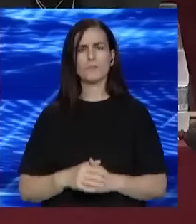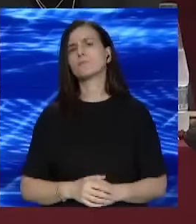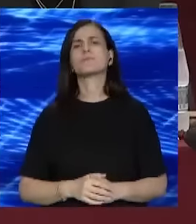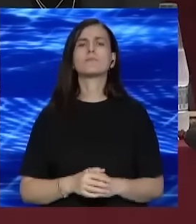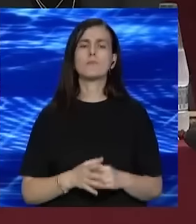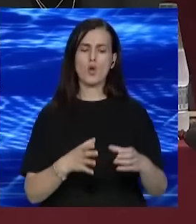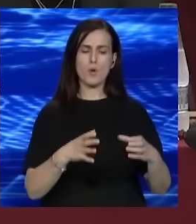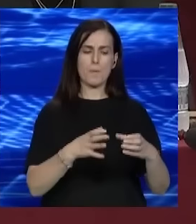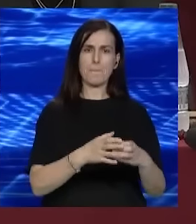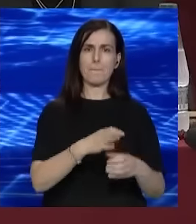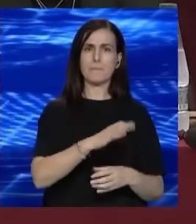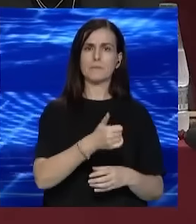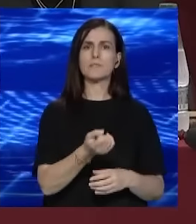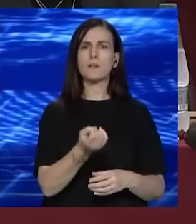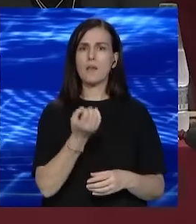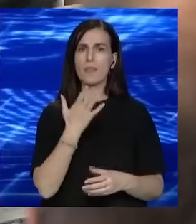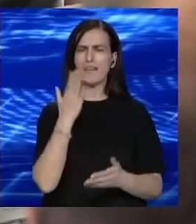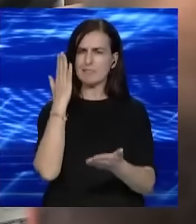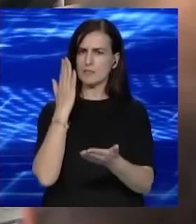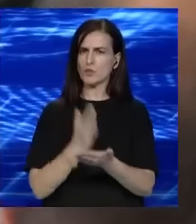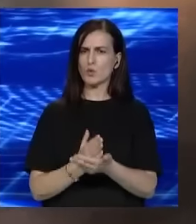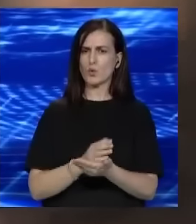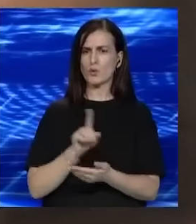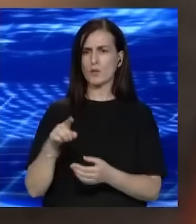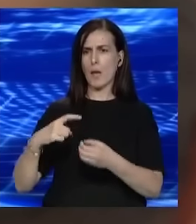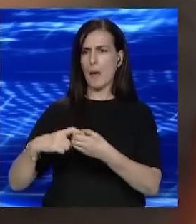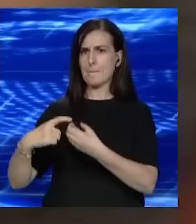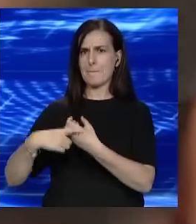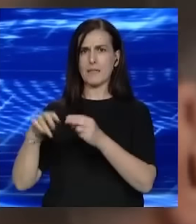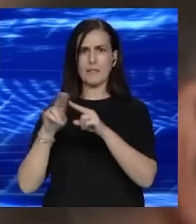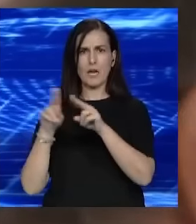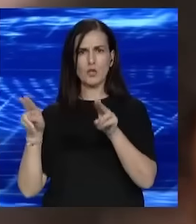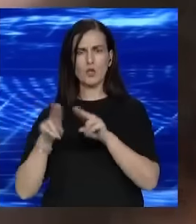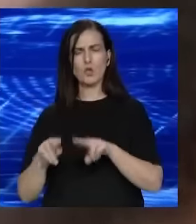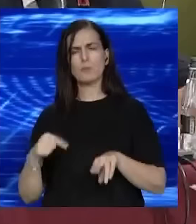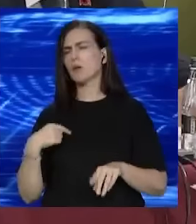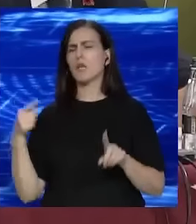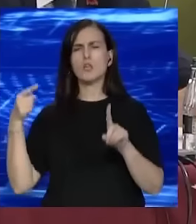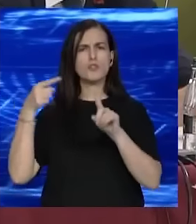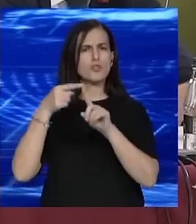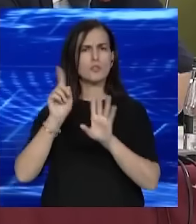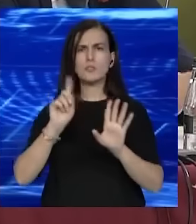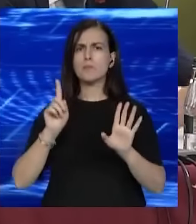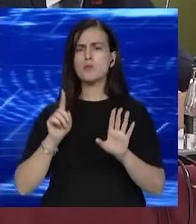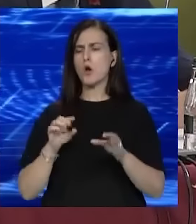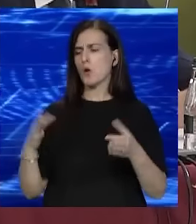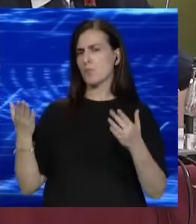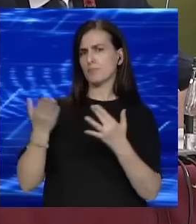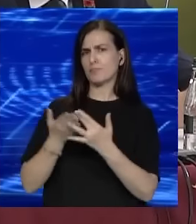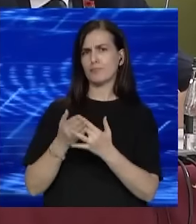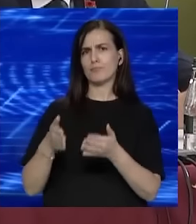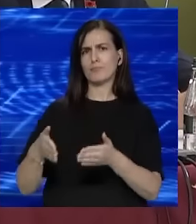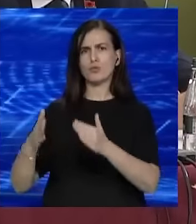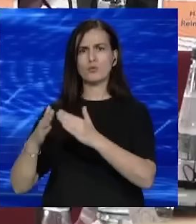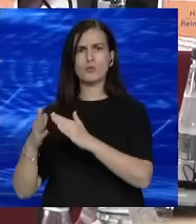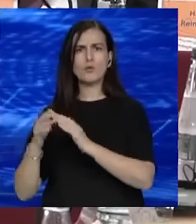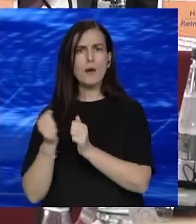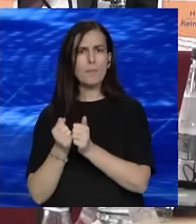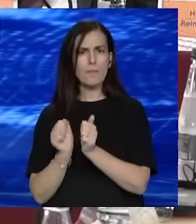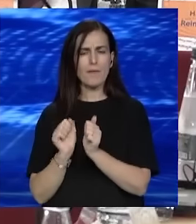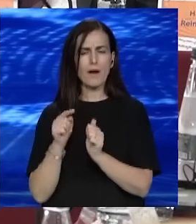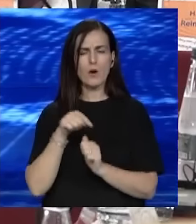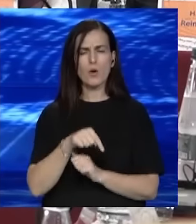Majoranca ka garantuar partnerët se Komisioni Antikorrupsioni ngritur në parlament nuk ka për qëllim të prek punën e institucioneve të pavarura. Në emër të shumicës, kryetaria e